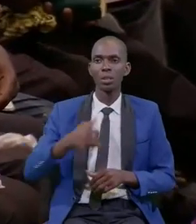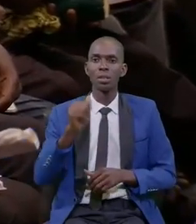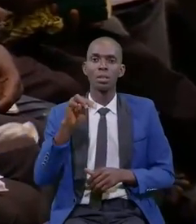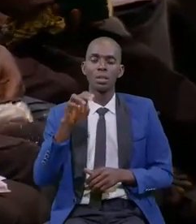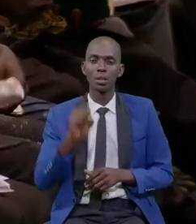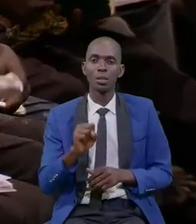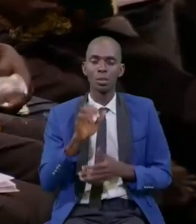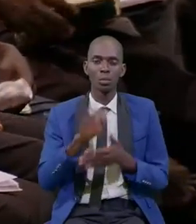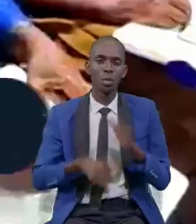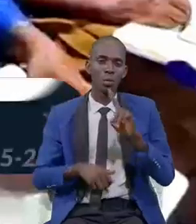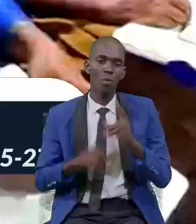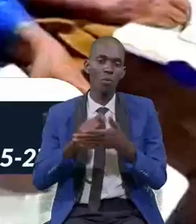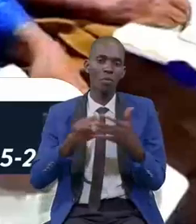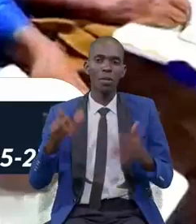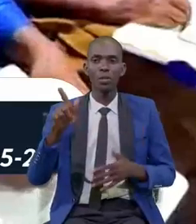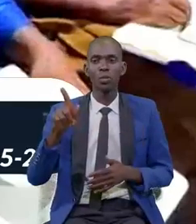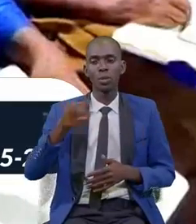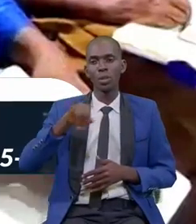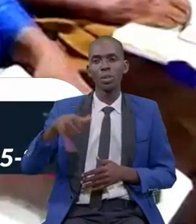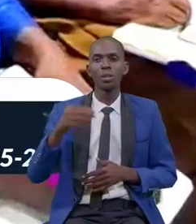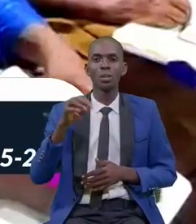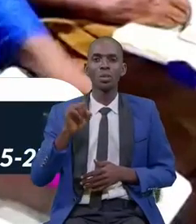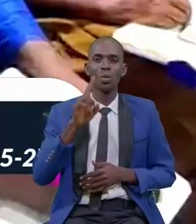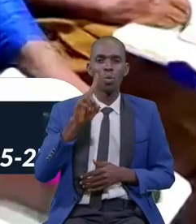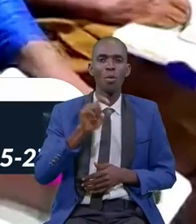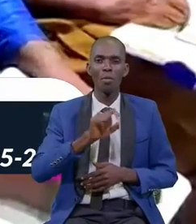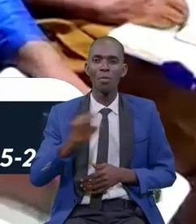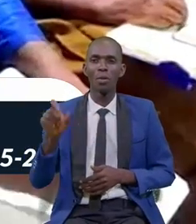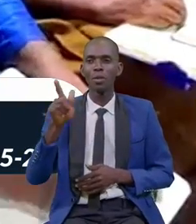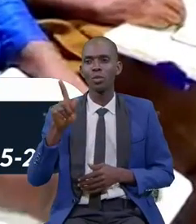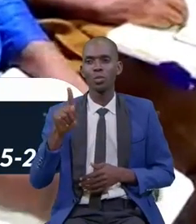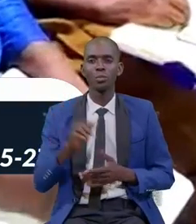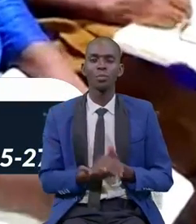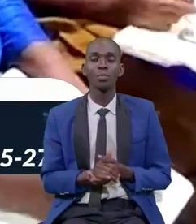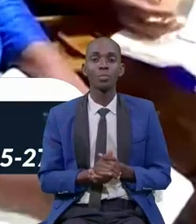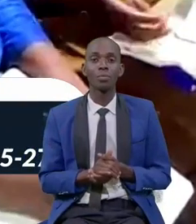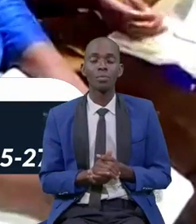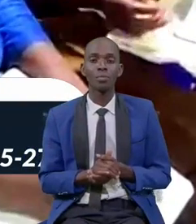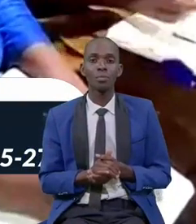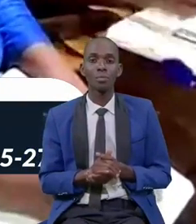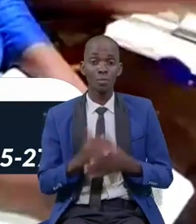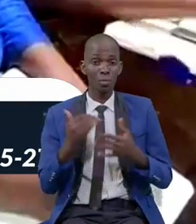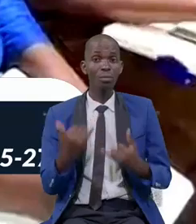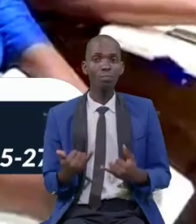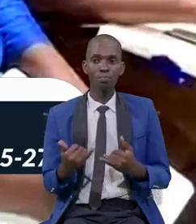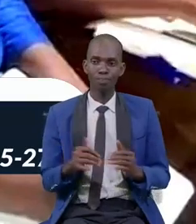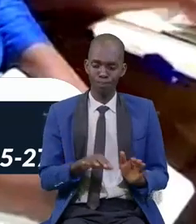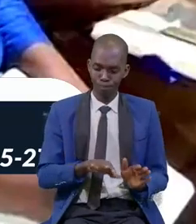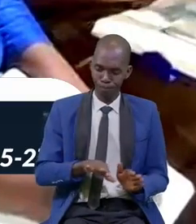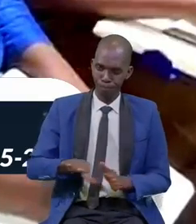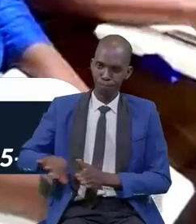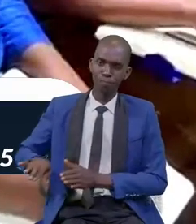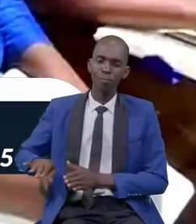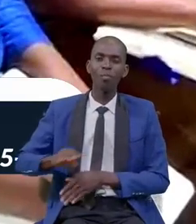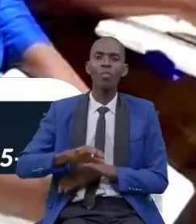verset 21. Jacques 1, 21. C'est pourquoi, rejetant toute